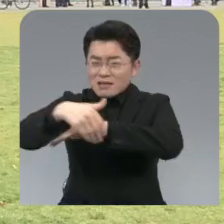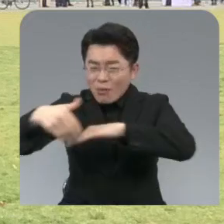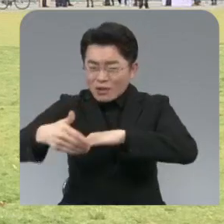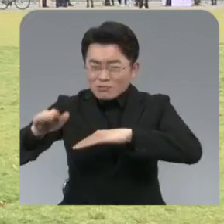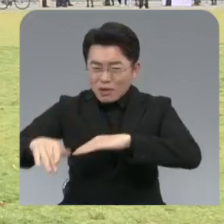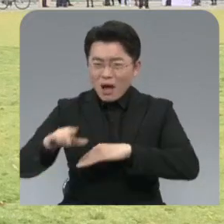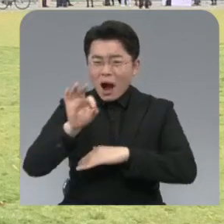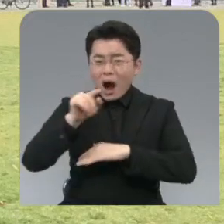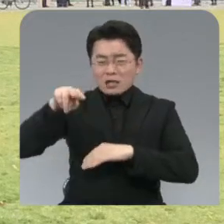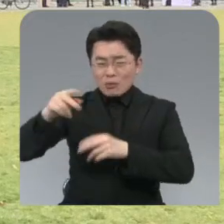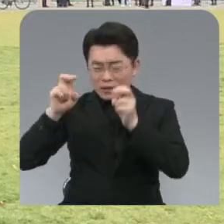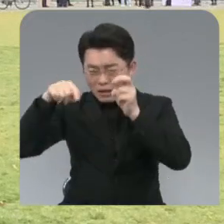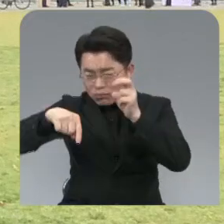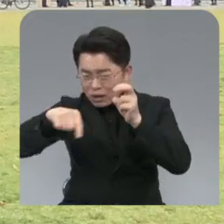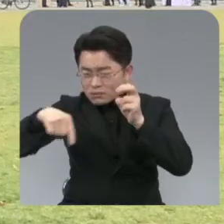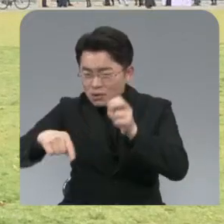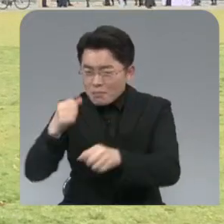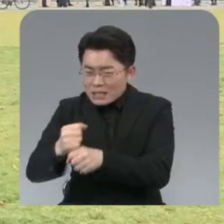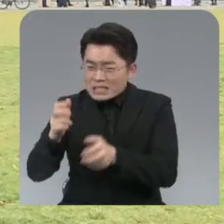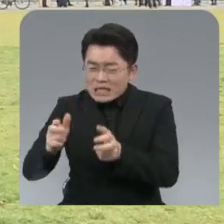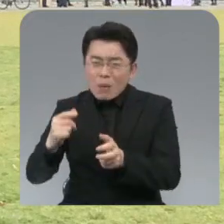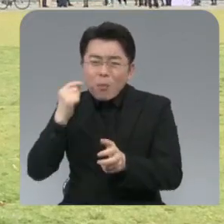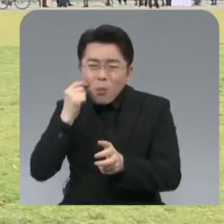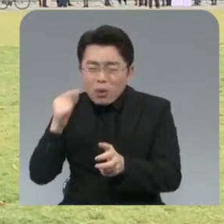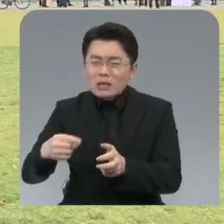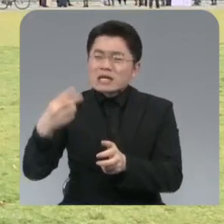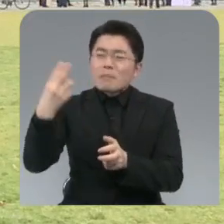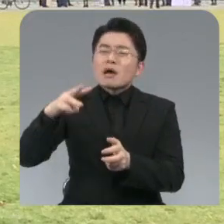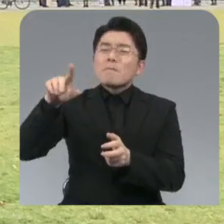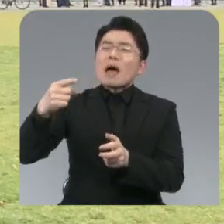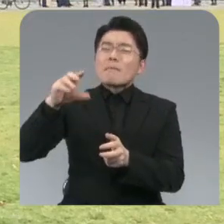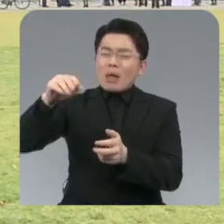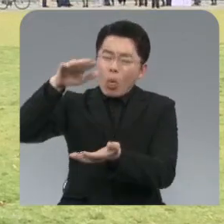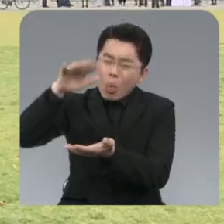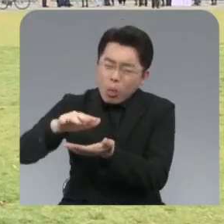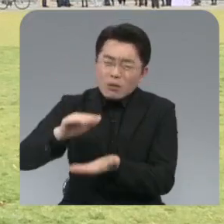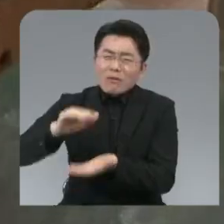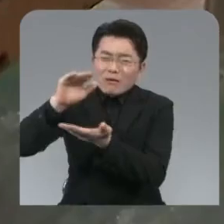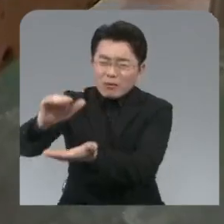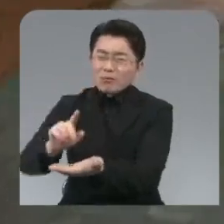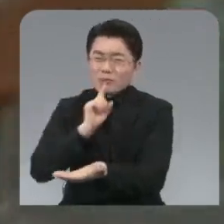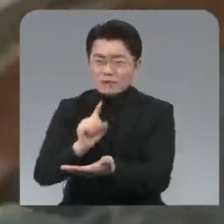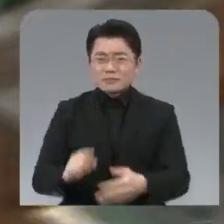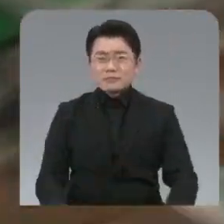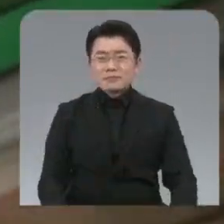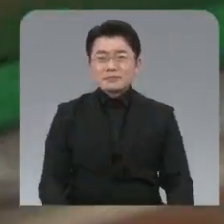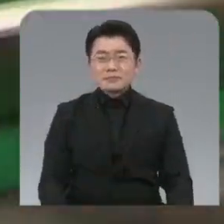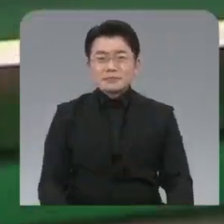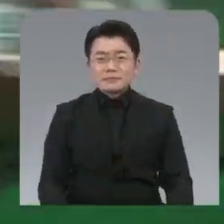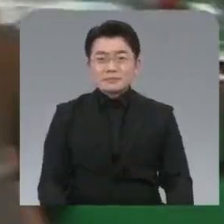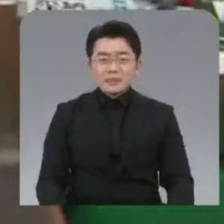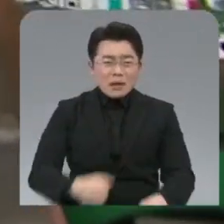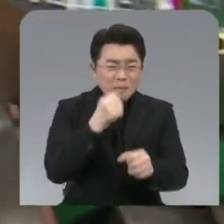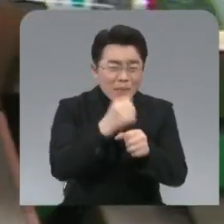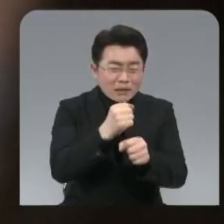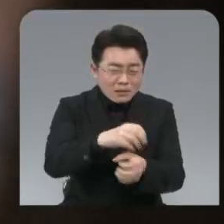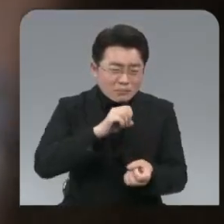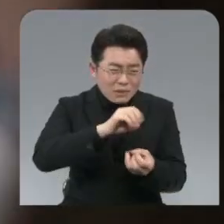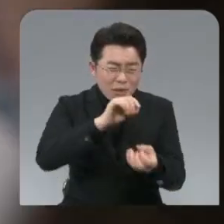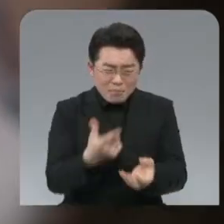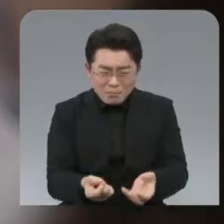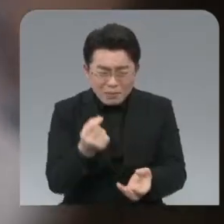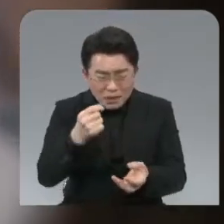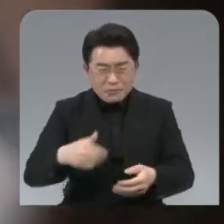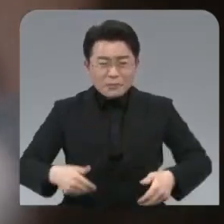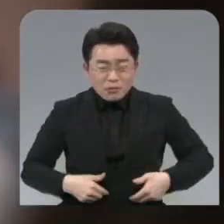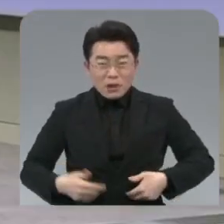생산에 차질이 생겼다면서 3,100만 회분만 공급하겠다고 통보했습니다. 백신 공급 시점에 맞춰 접종 계획을